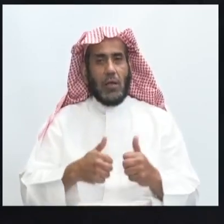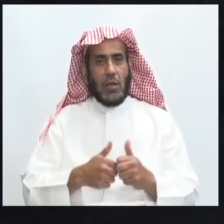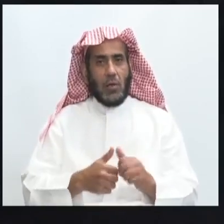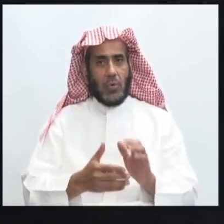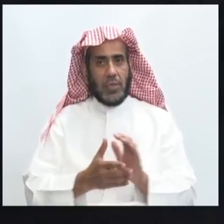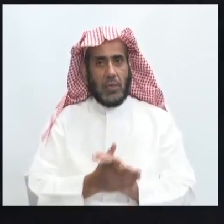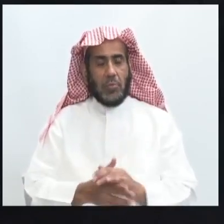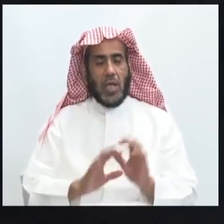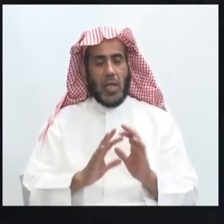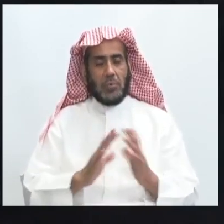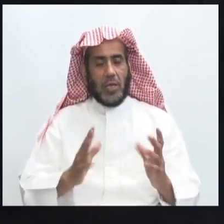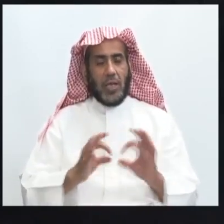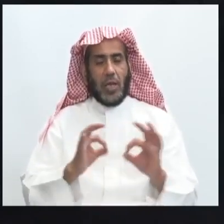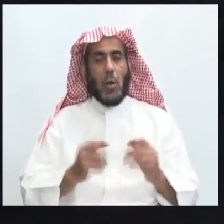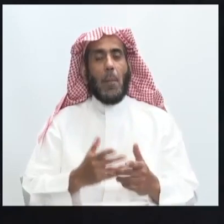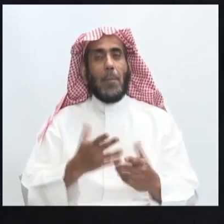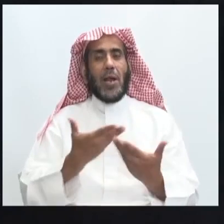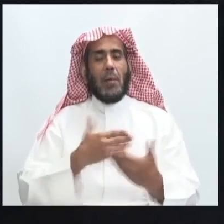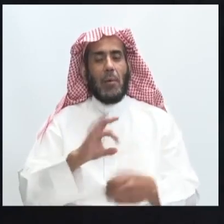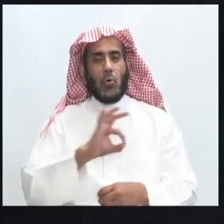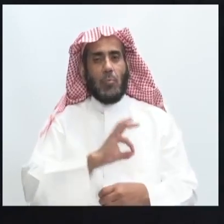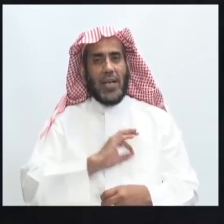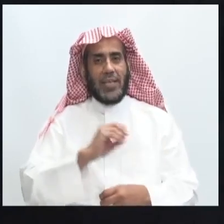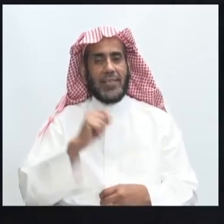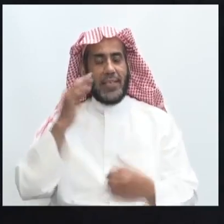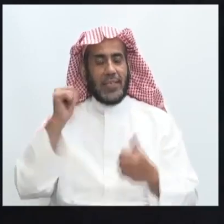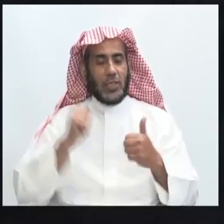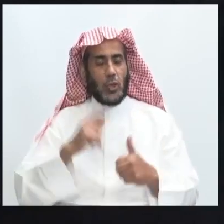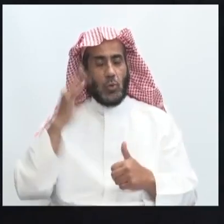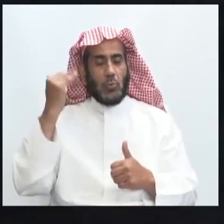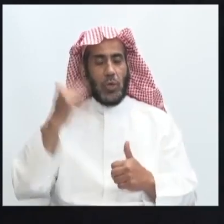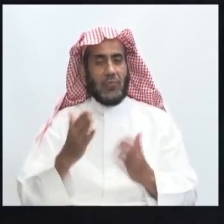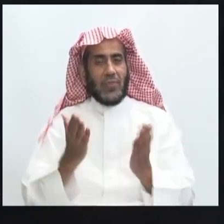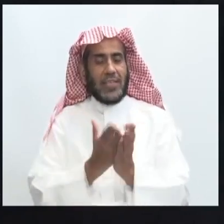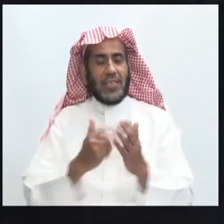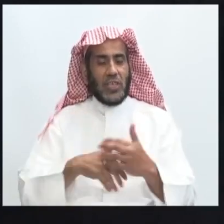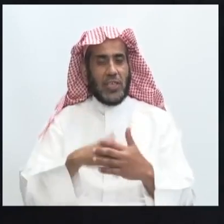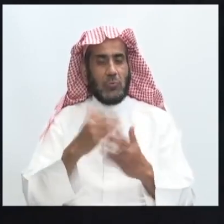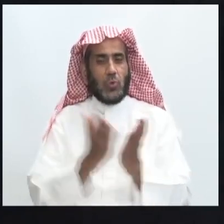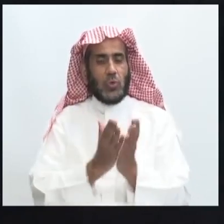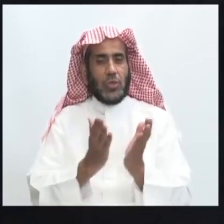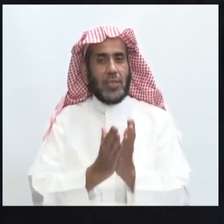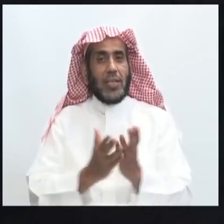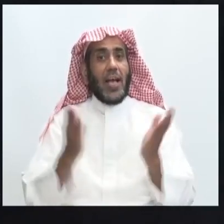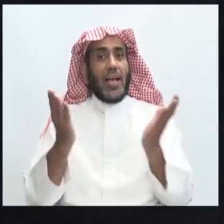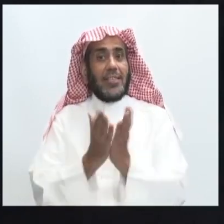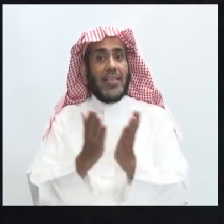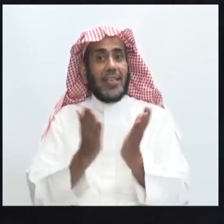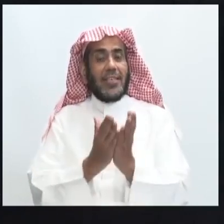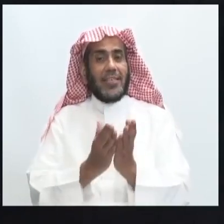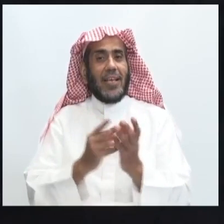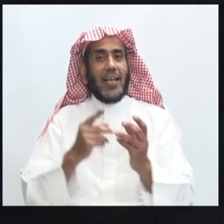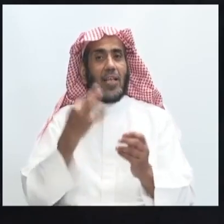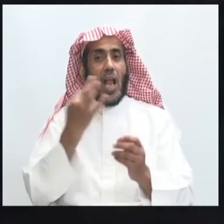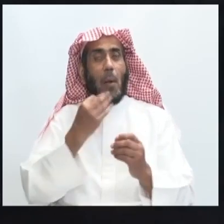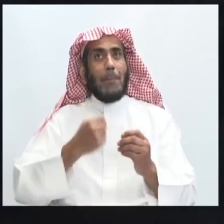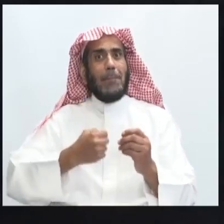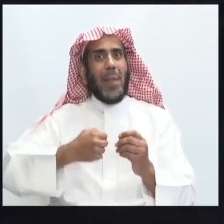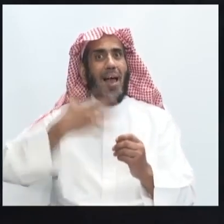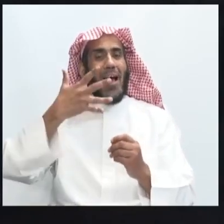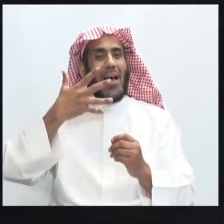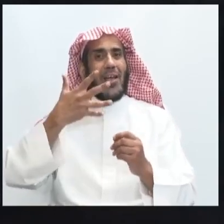وصحبه اجمعين مرحبا بكم اعزائي الطلاب والطالبات في درس جديد من دروس ماده الدراسات البلاغيه والنقديه